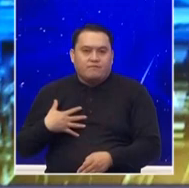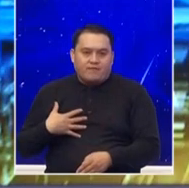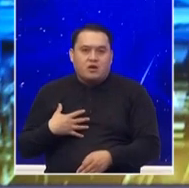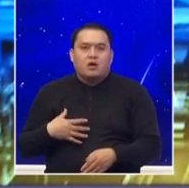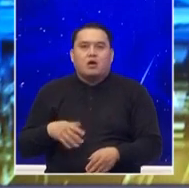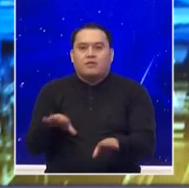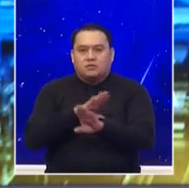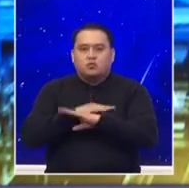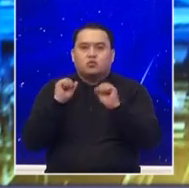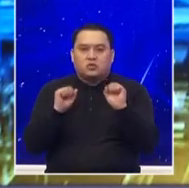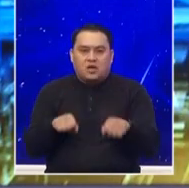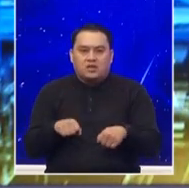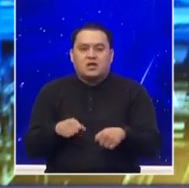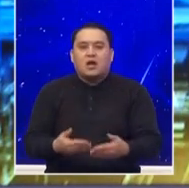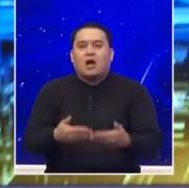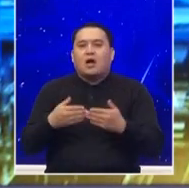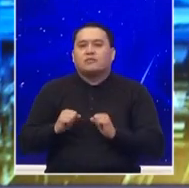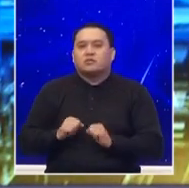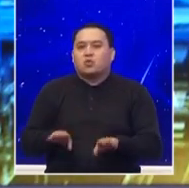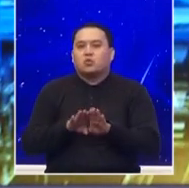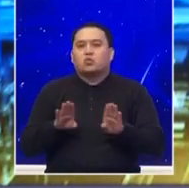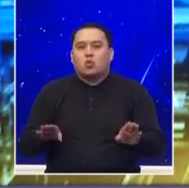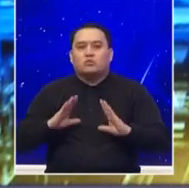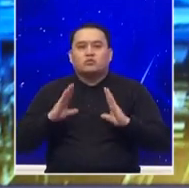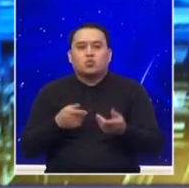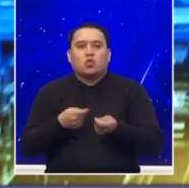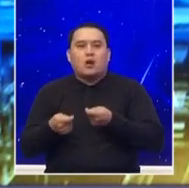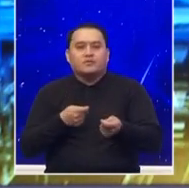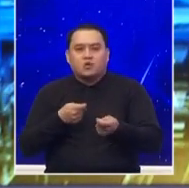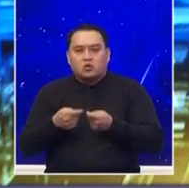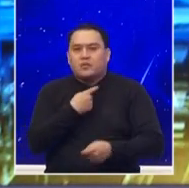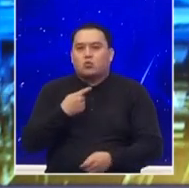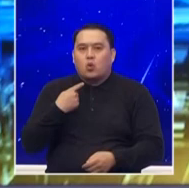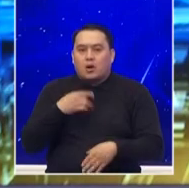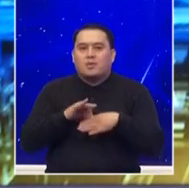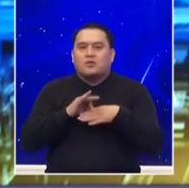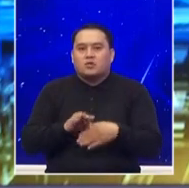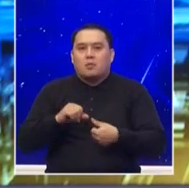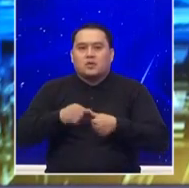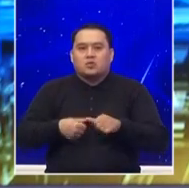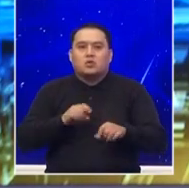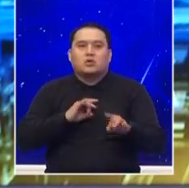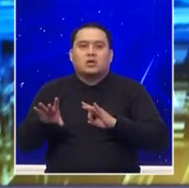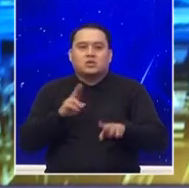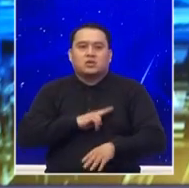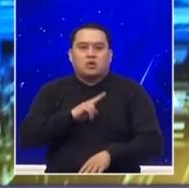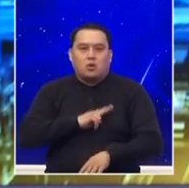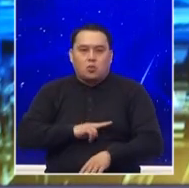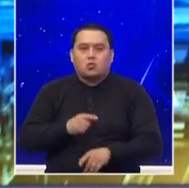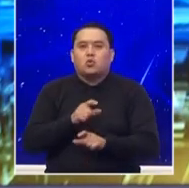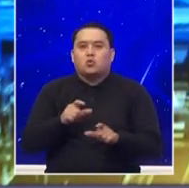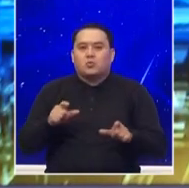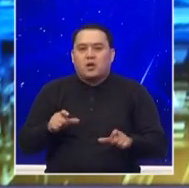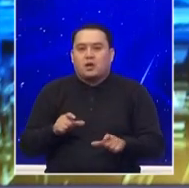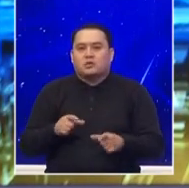даже летальным исходом. В целях недопущения подобных случаев Управление по чрезвычайным ситуациям Талдыкургана ведет постоянную разъяснительную работу